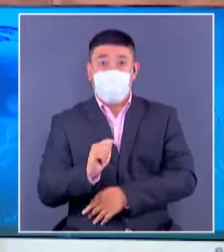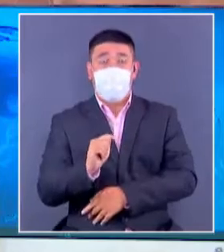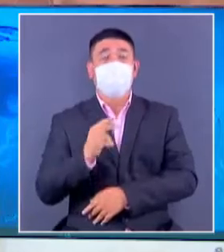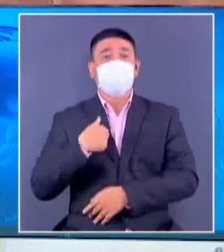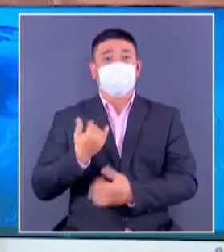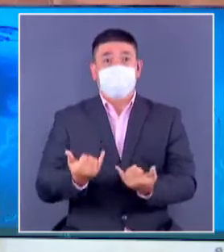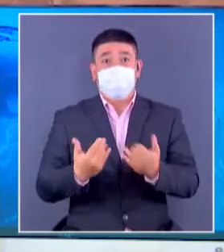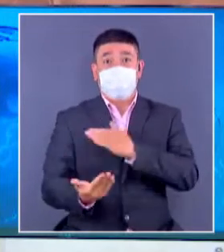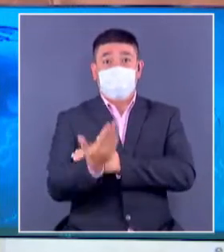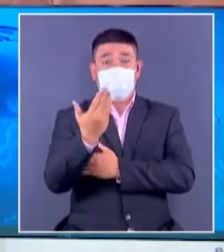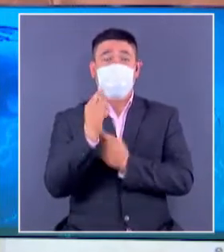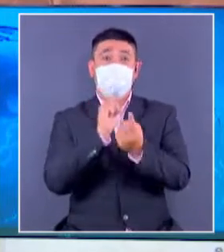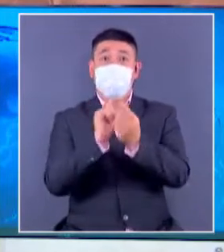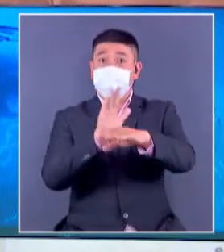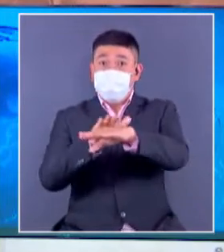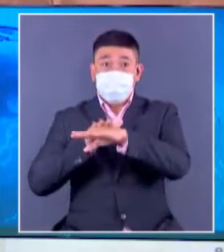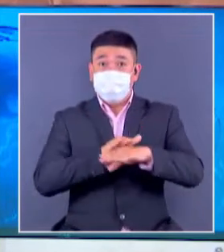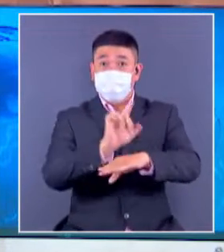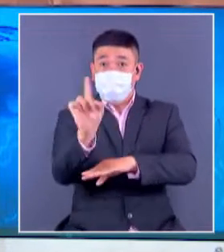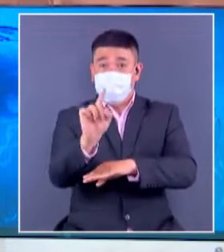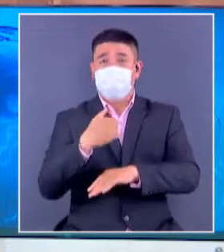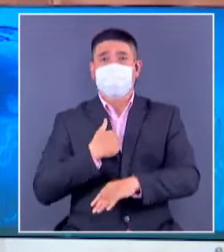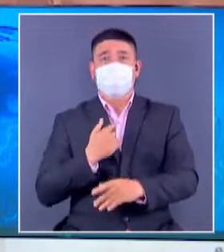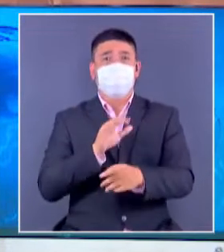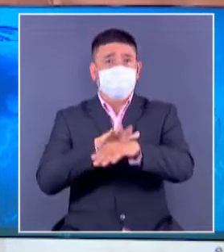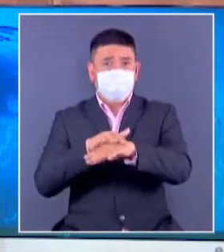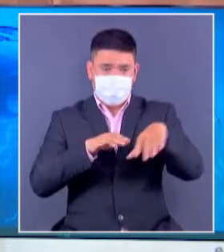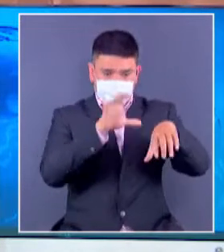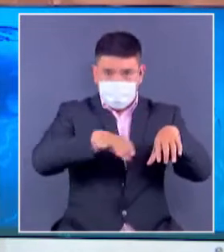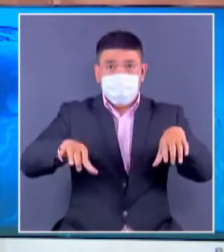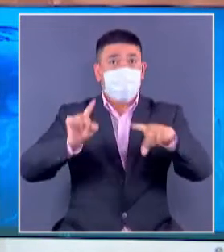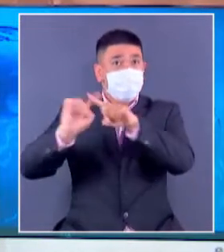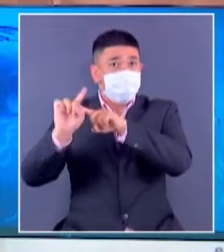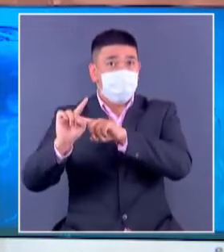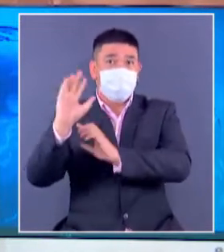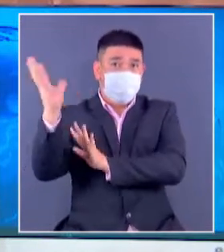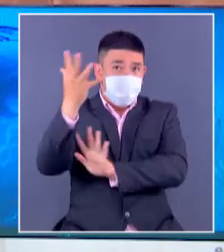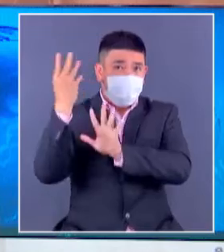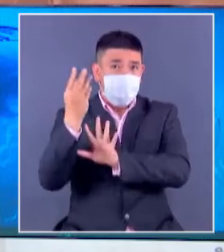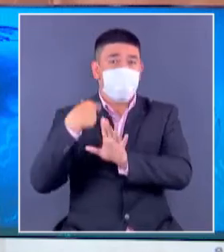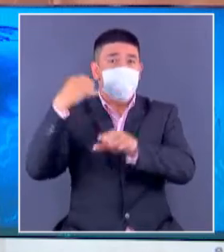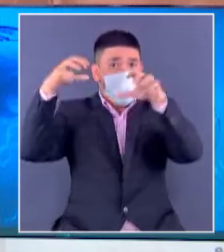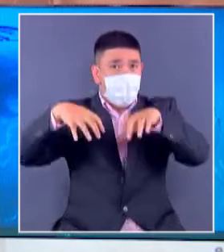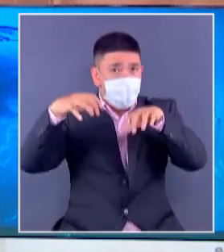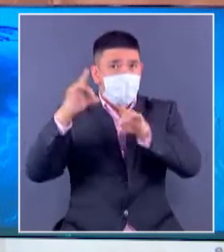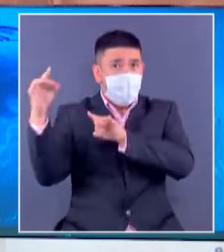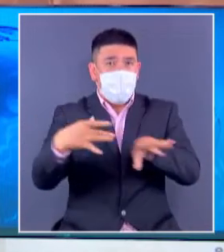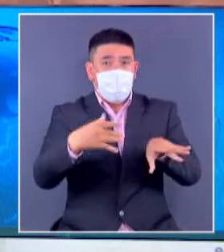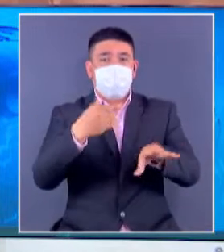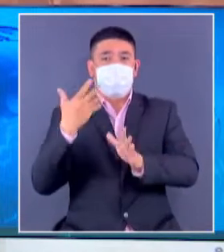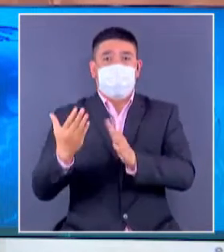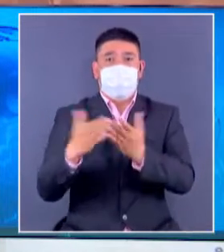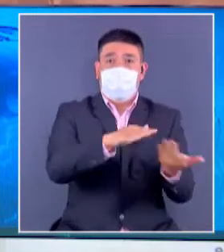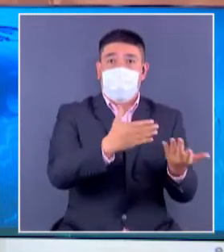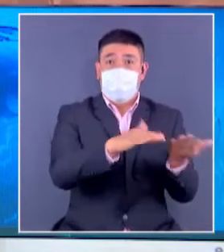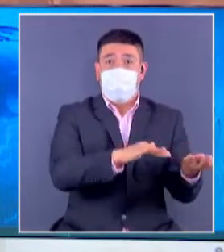เช้าวันนี้นะครับอยากจะไปเริ่มเรื่องของการเตือนภัยกันก่อนแล้วกันนะครับเพราะว่าเกิดเหตุในหลายพื้นที่โดยเฉพาะพายุฝนลมแรงนะครับทำให้อาคารบ้านเรือน